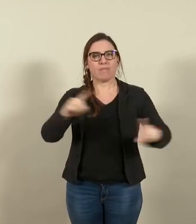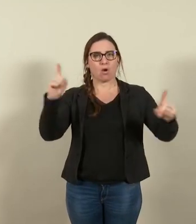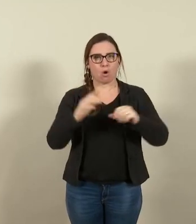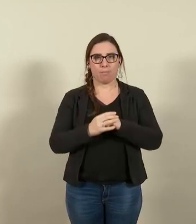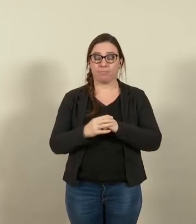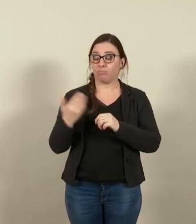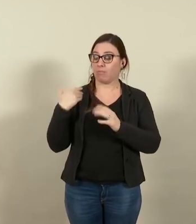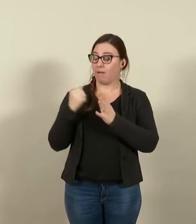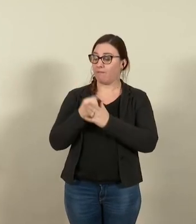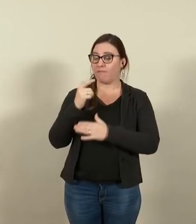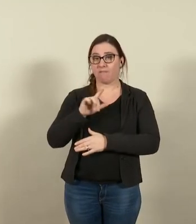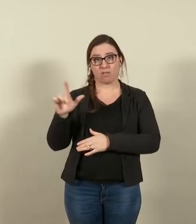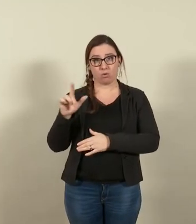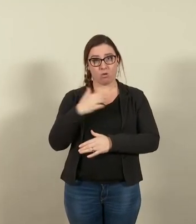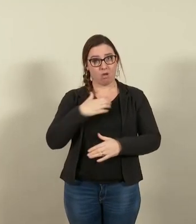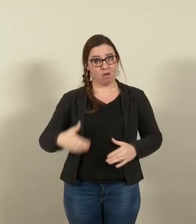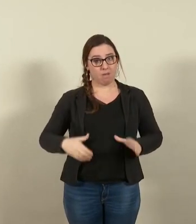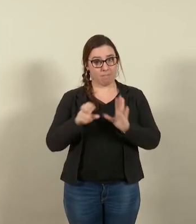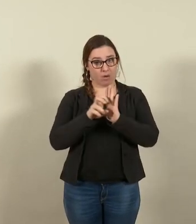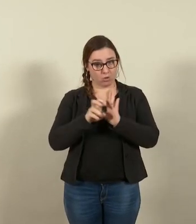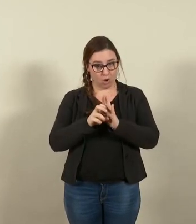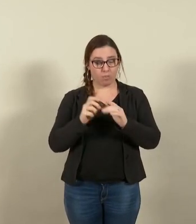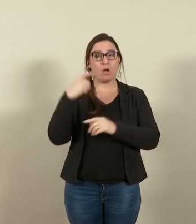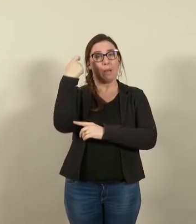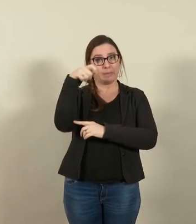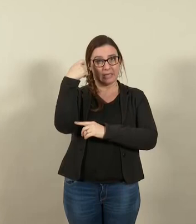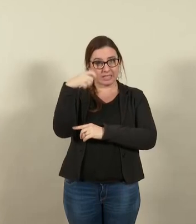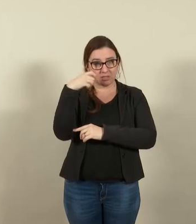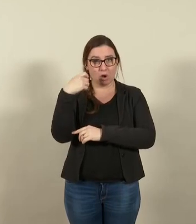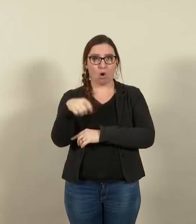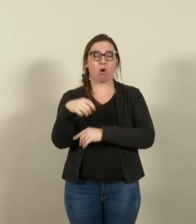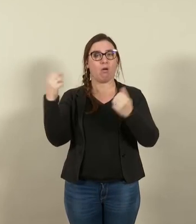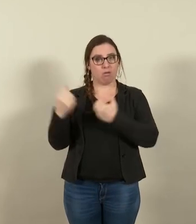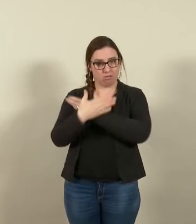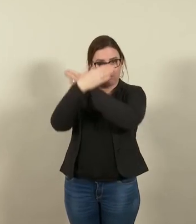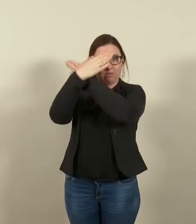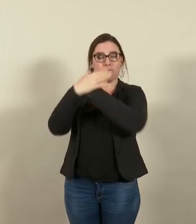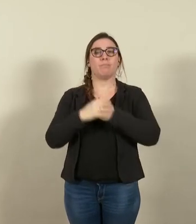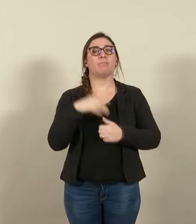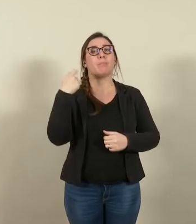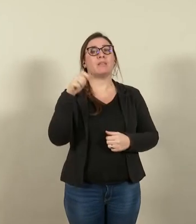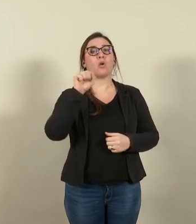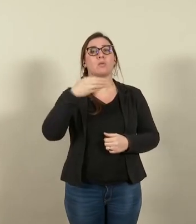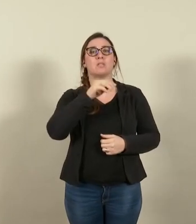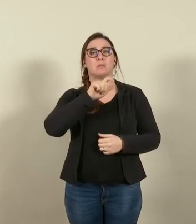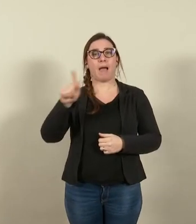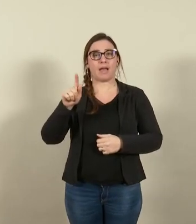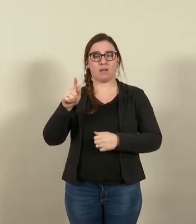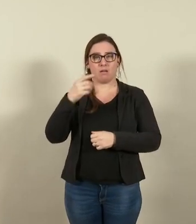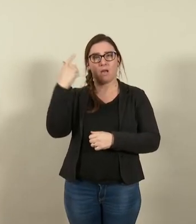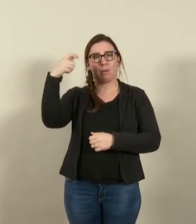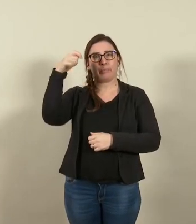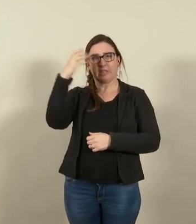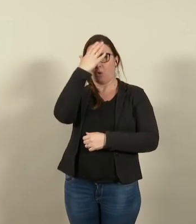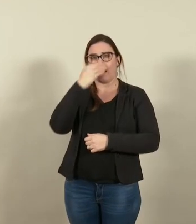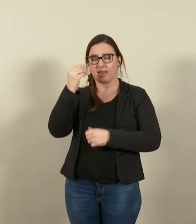2022 encore le maire de Grenoble le président de Grenoble Alpe métropole et le président du SMAG avaient écrit au PDG de la